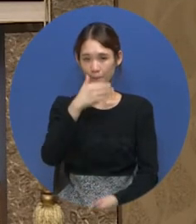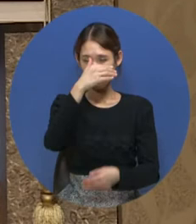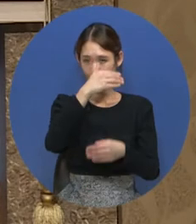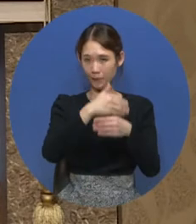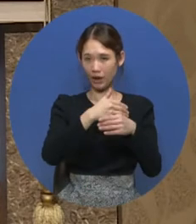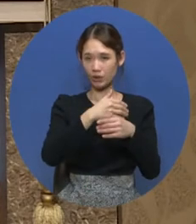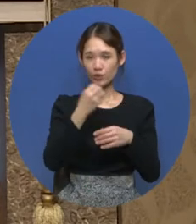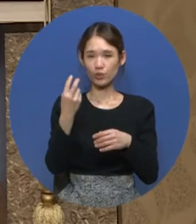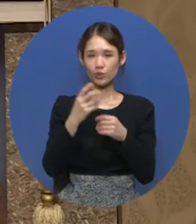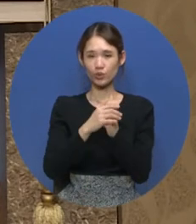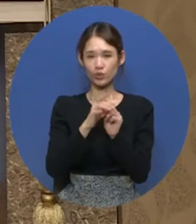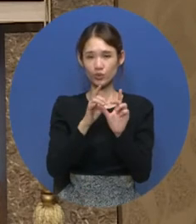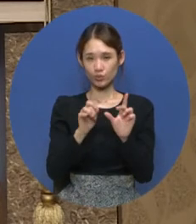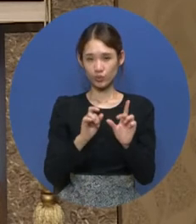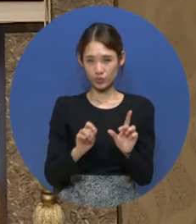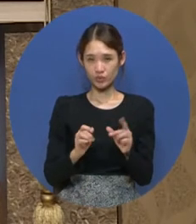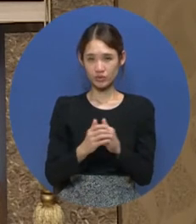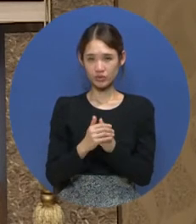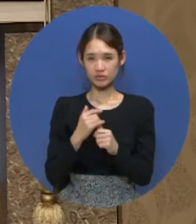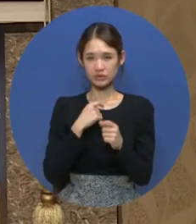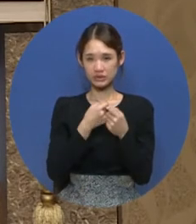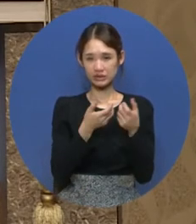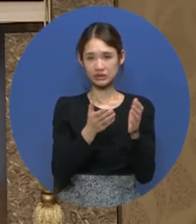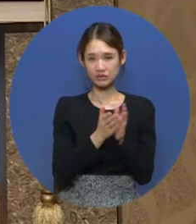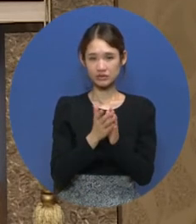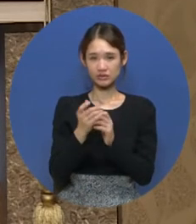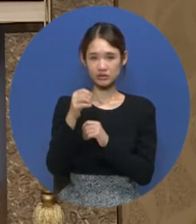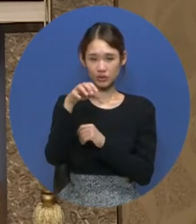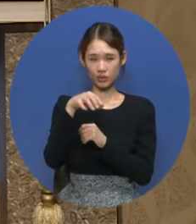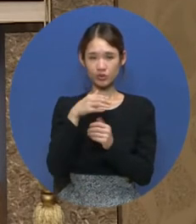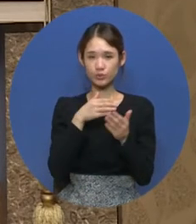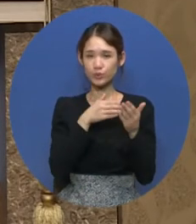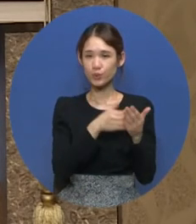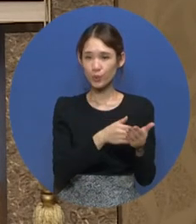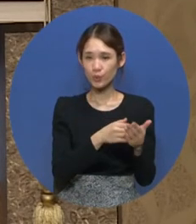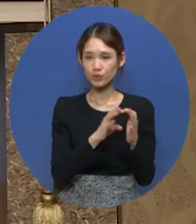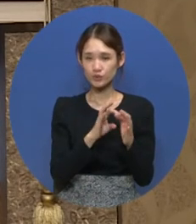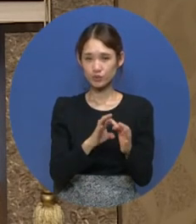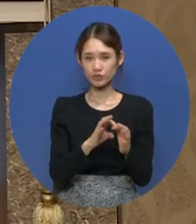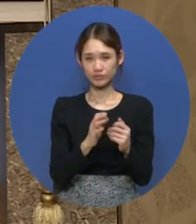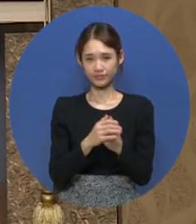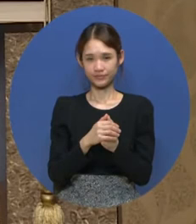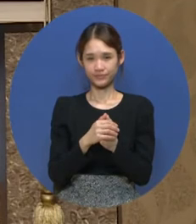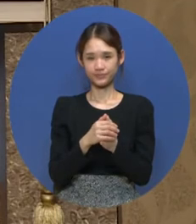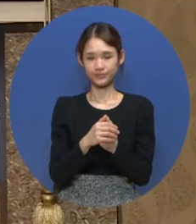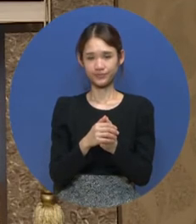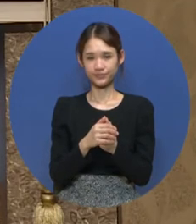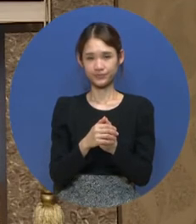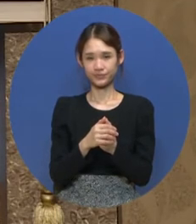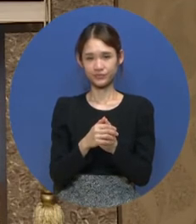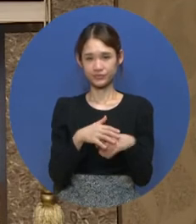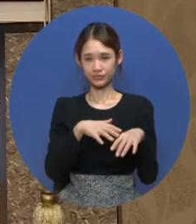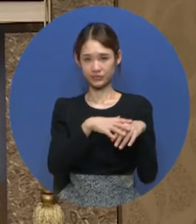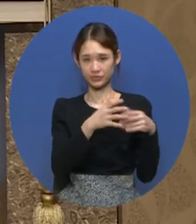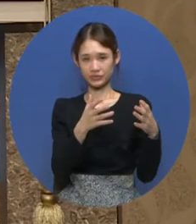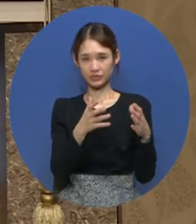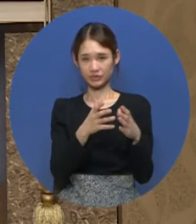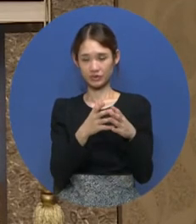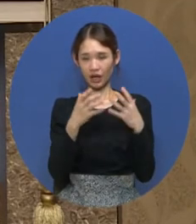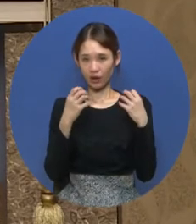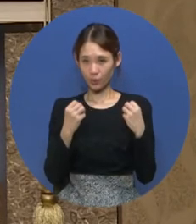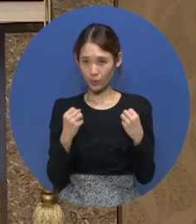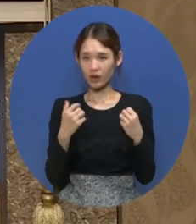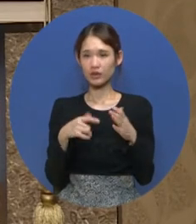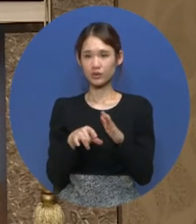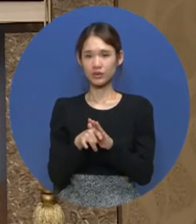그런 부분들을 저희가 지자체나 그런데 나 요구를 해서 그분들이 어 집단으로 로 거주할 수 있는